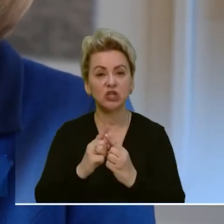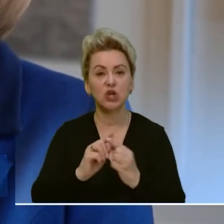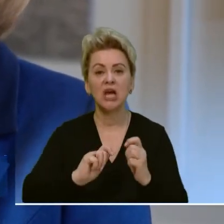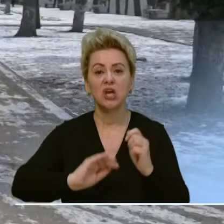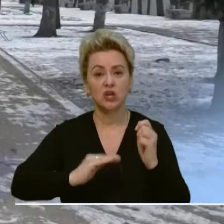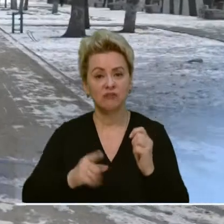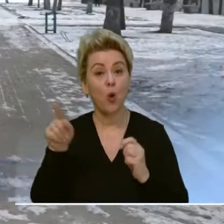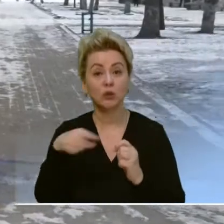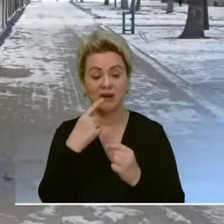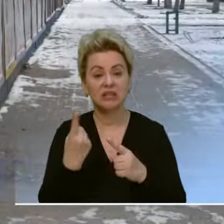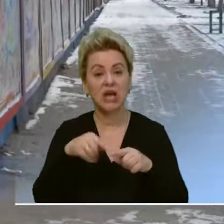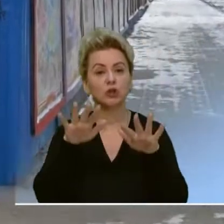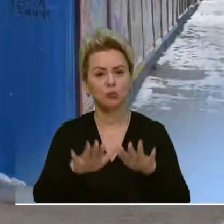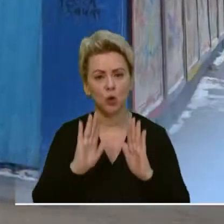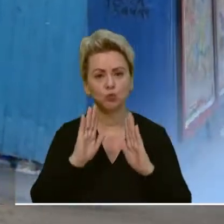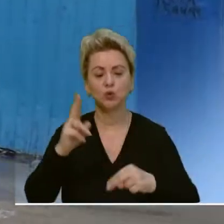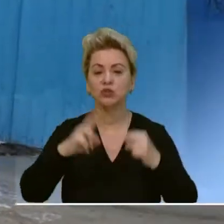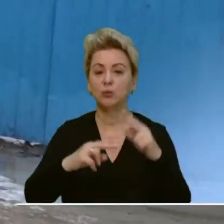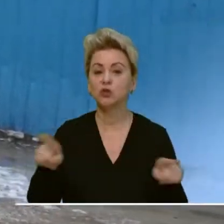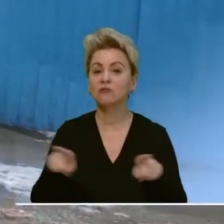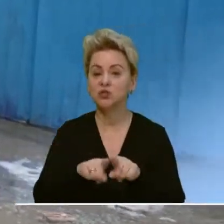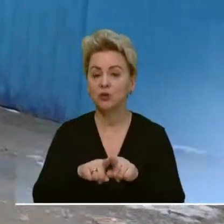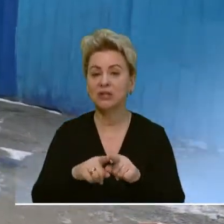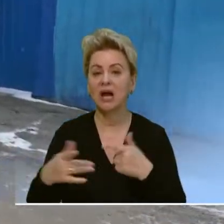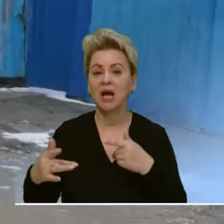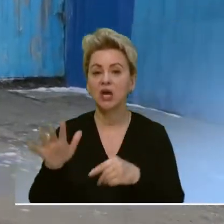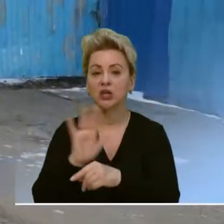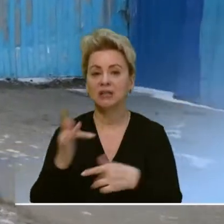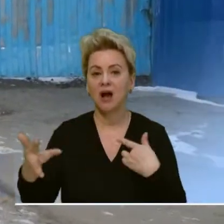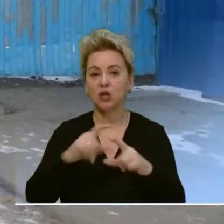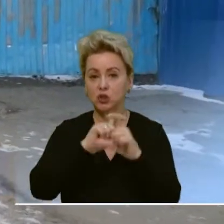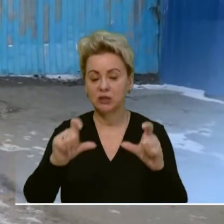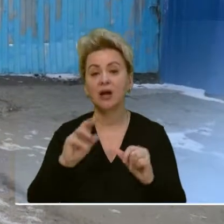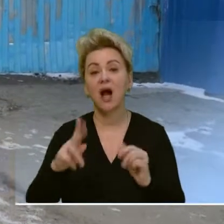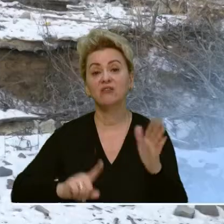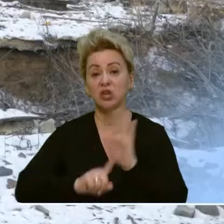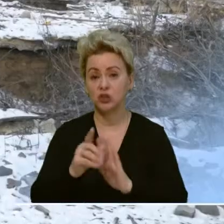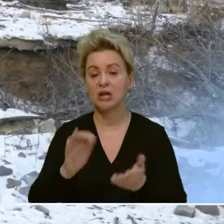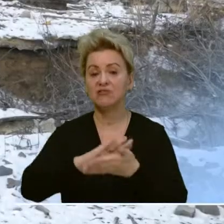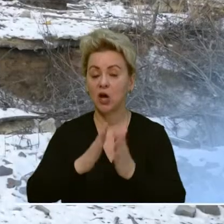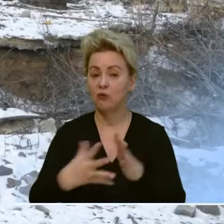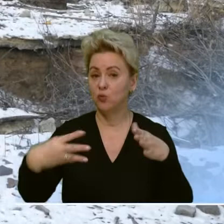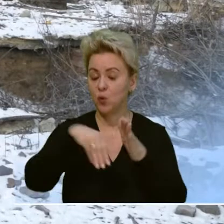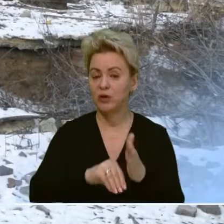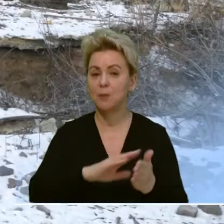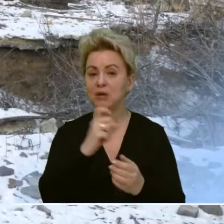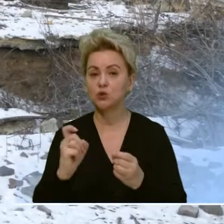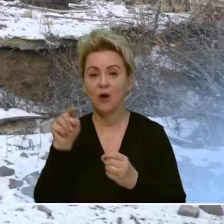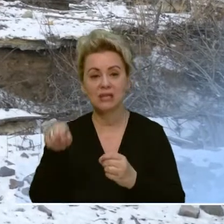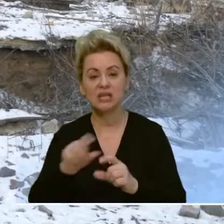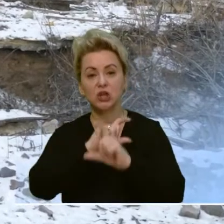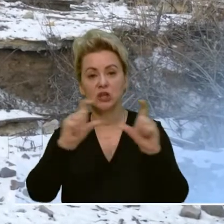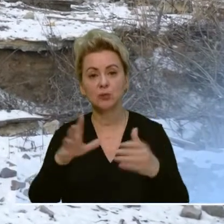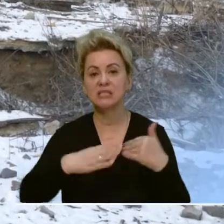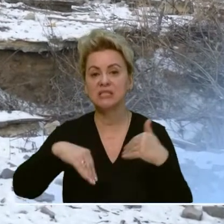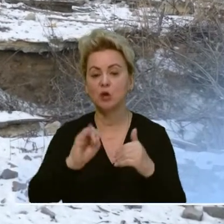инвестором, и он заверяет, что на этом месте будет возведен все-таки киноконцертный комплекс, как изначально и предполагалось по договору между собственником и